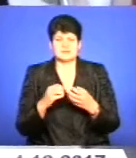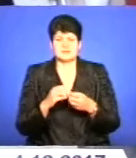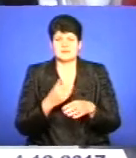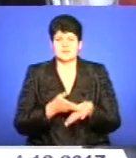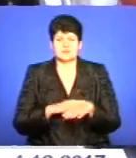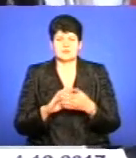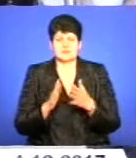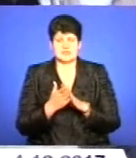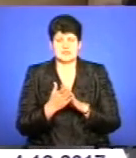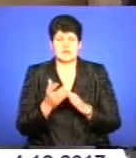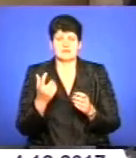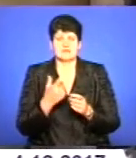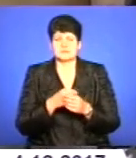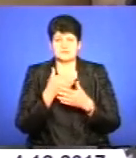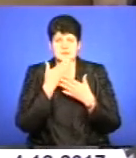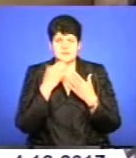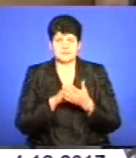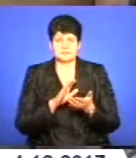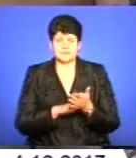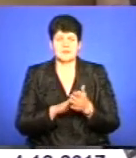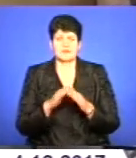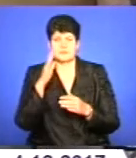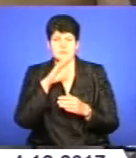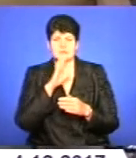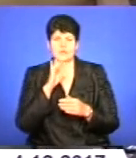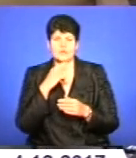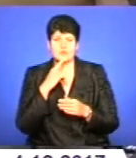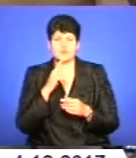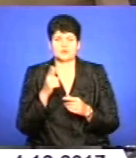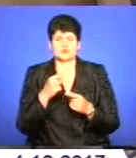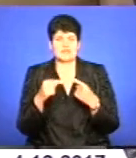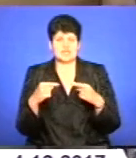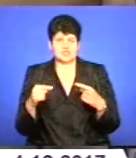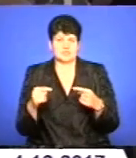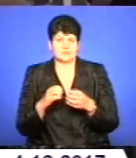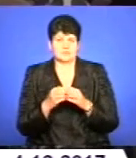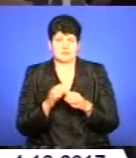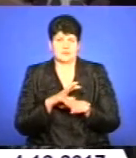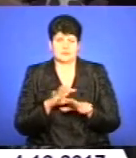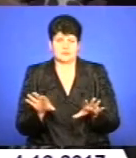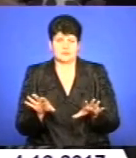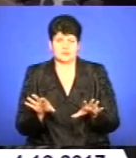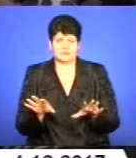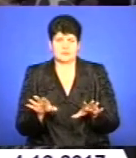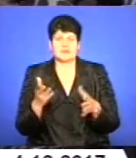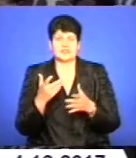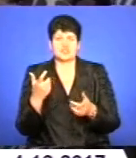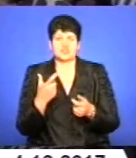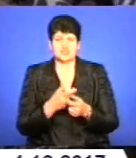зареєстрували, запевняють лікарі. Батьки, які зробили дітям щеплення, також стверджують, що побічних ефектів не було. Які щеплення